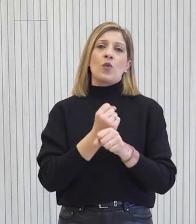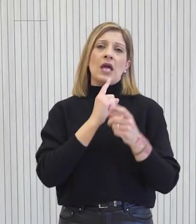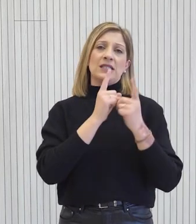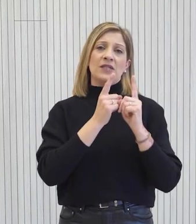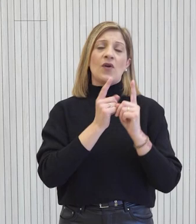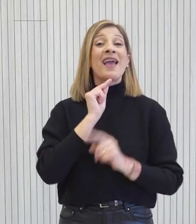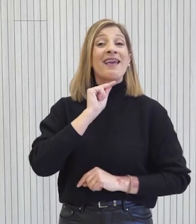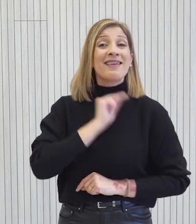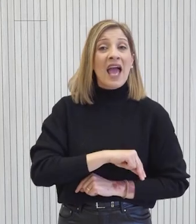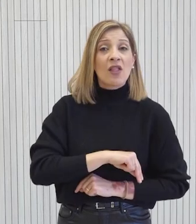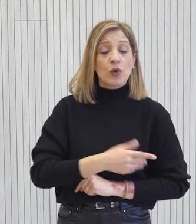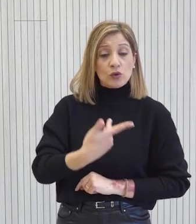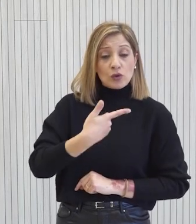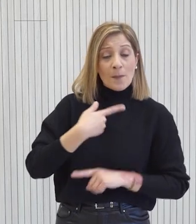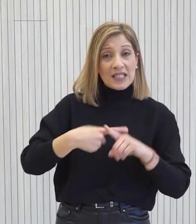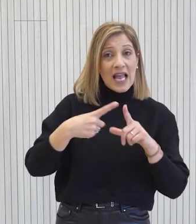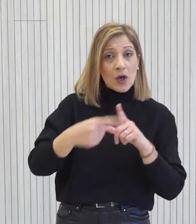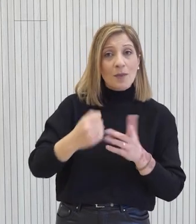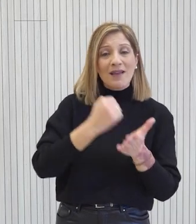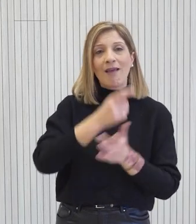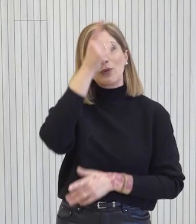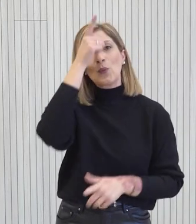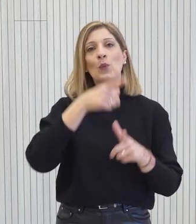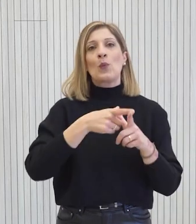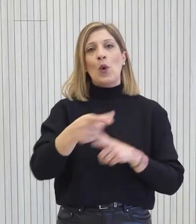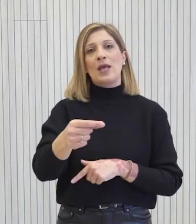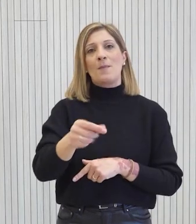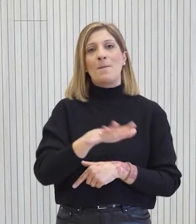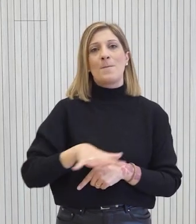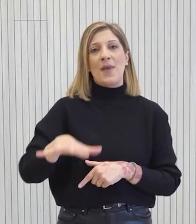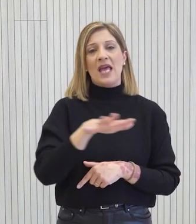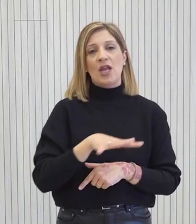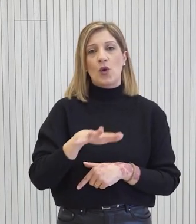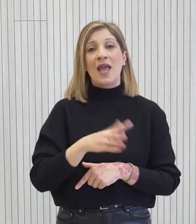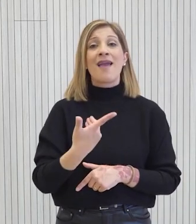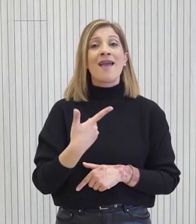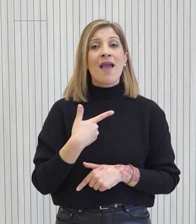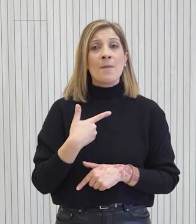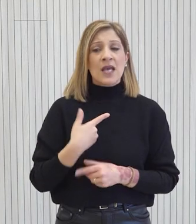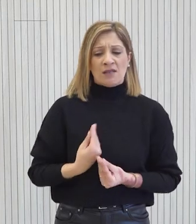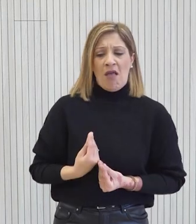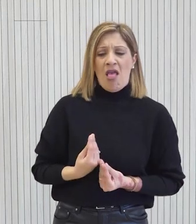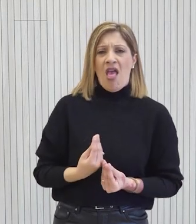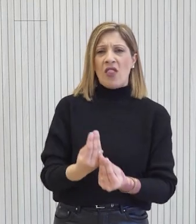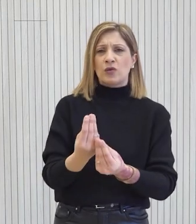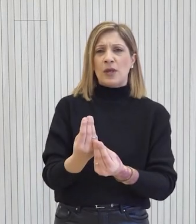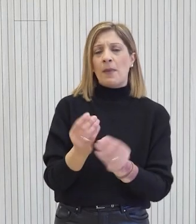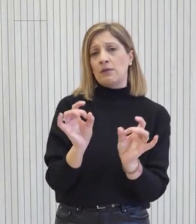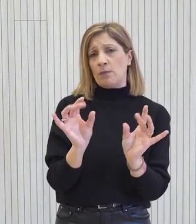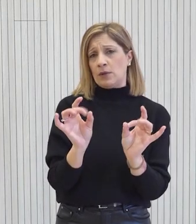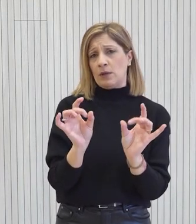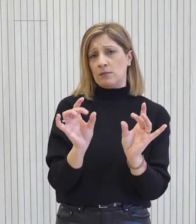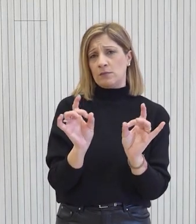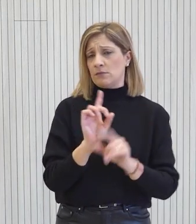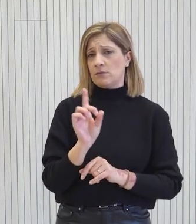όφελος και των δύο κοινοτήτων, και Έλληνο-Κυπρίων και Τουρκοκυπρίων της περιοχής. Δεν υπήρξε καμία παραχώρηση στο κατοχικό καθεστώς. Κάθε